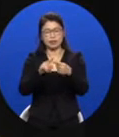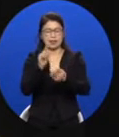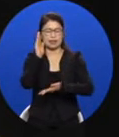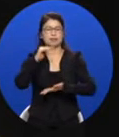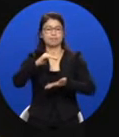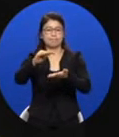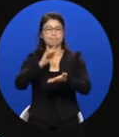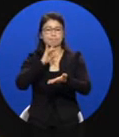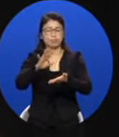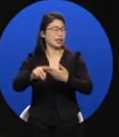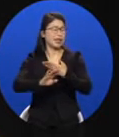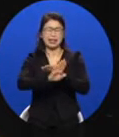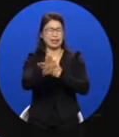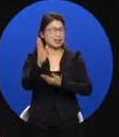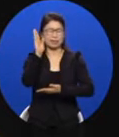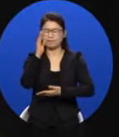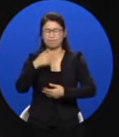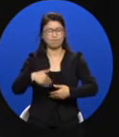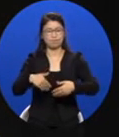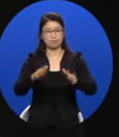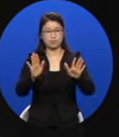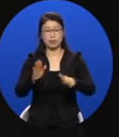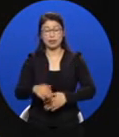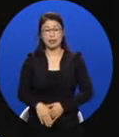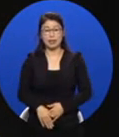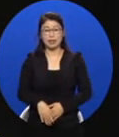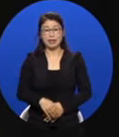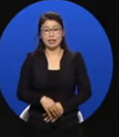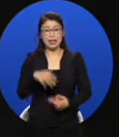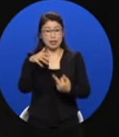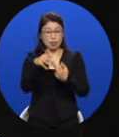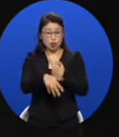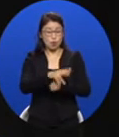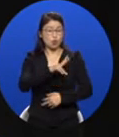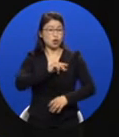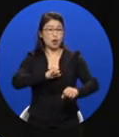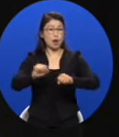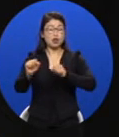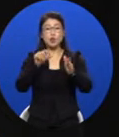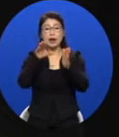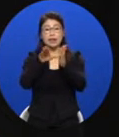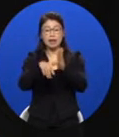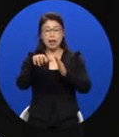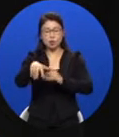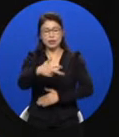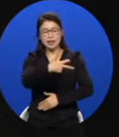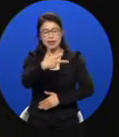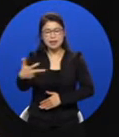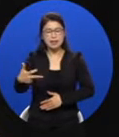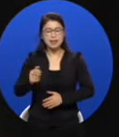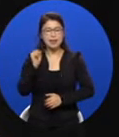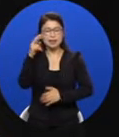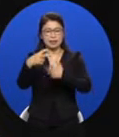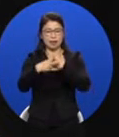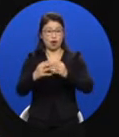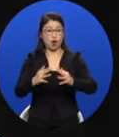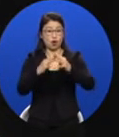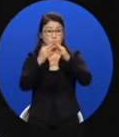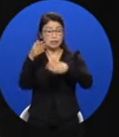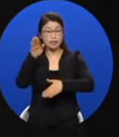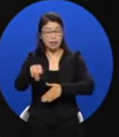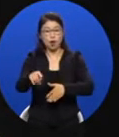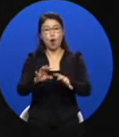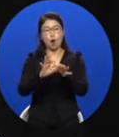겁니다. 다른 건 이야기하지 마시고 자기 지역에 대규모 그런 투자가 이루어지고 있는데 거기에